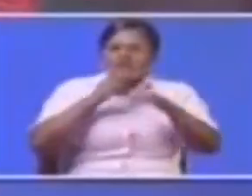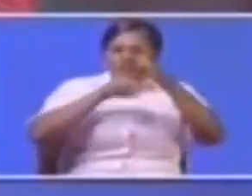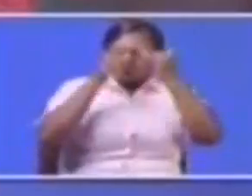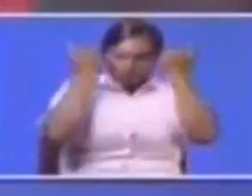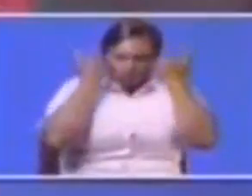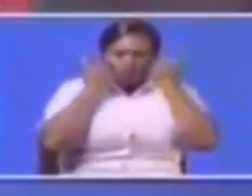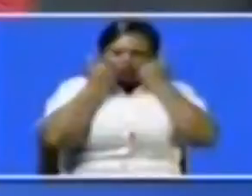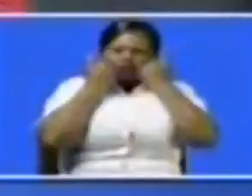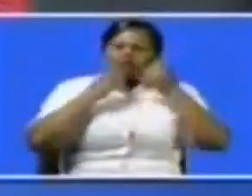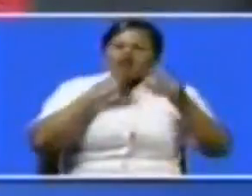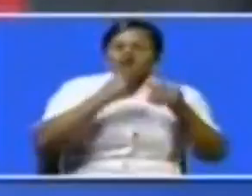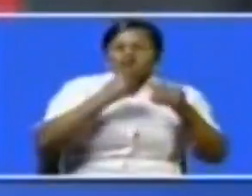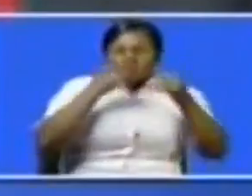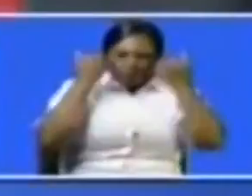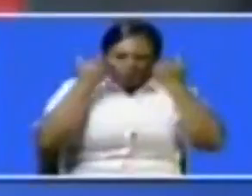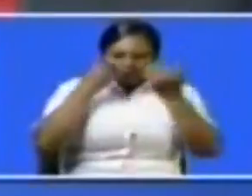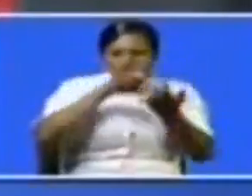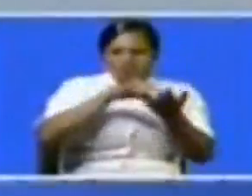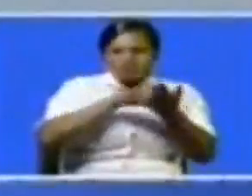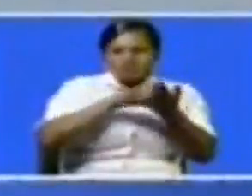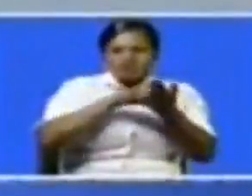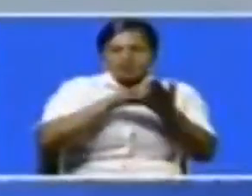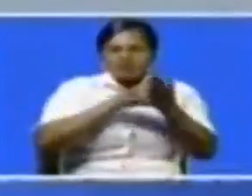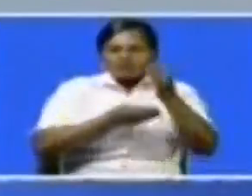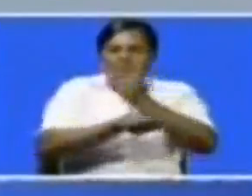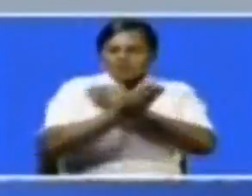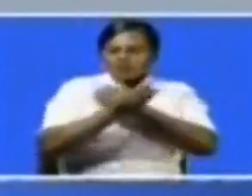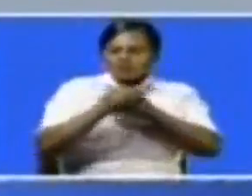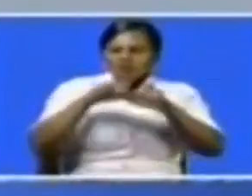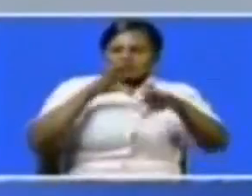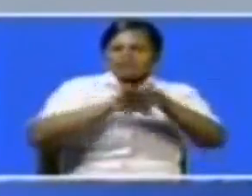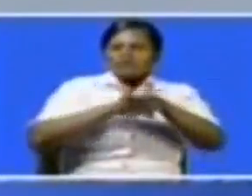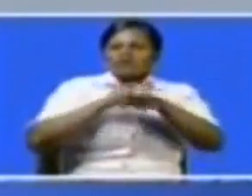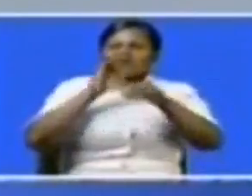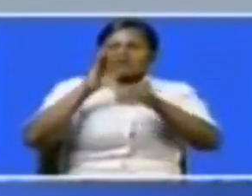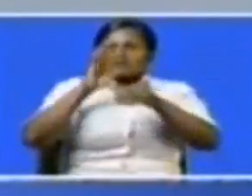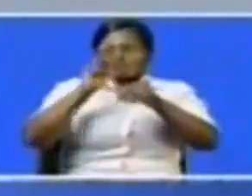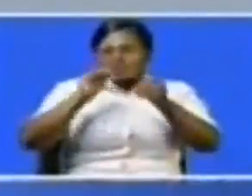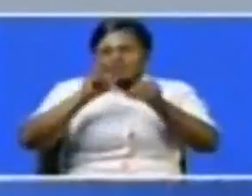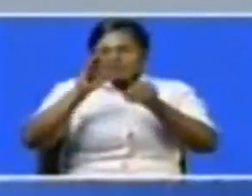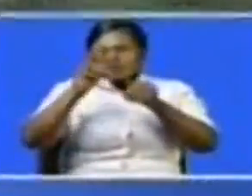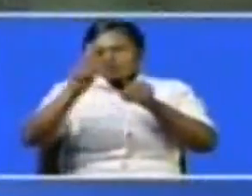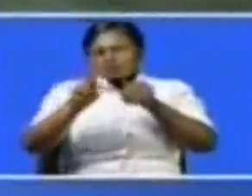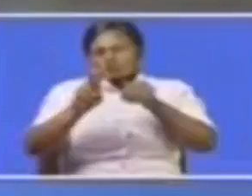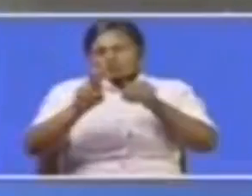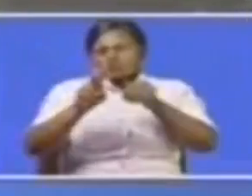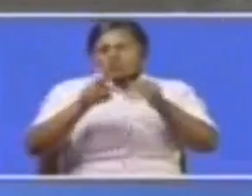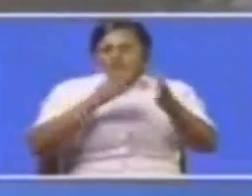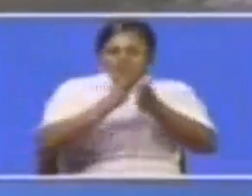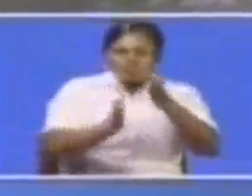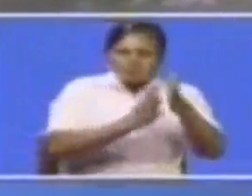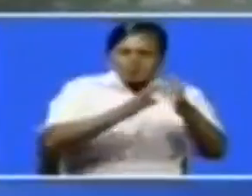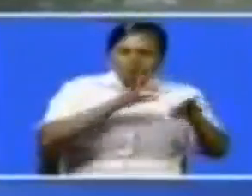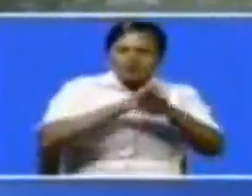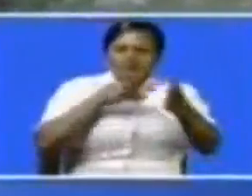kufikishwa mahakamani na kushtakiwa kwa makosa ya kula njama ya kuilaghai serikali jumla ya shilingi milioni 221 kupitia mpango wa